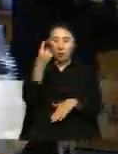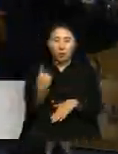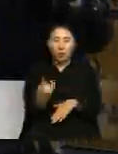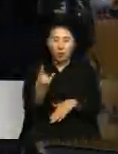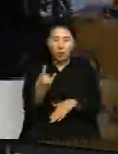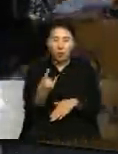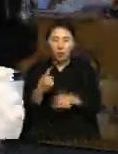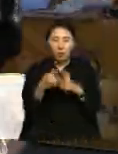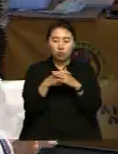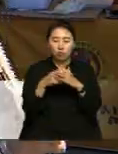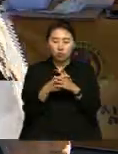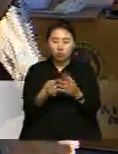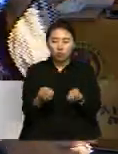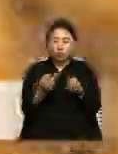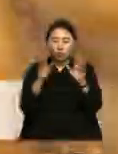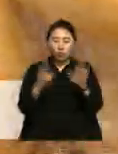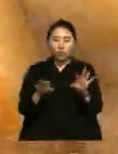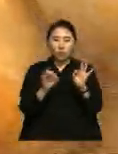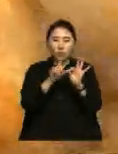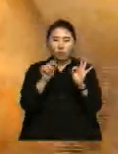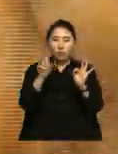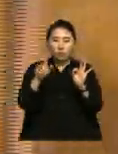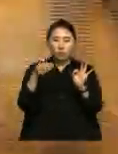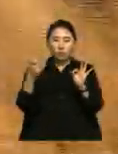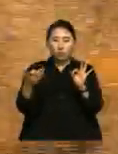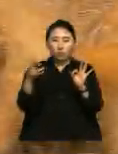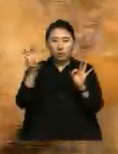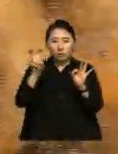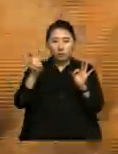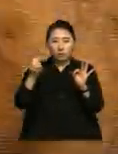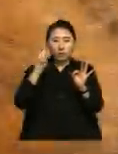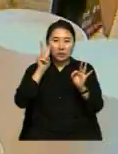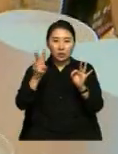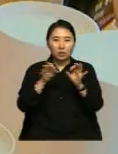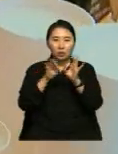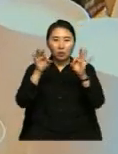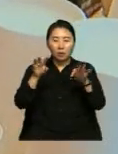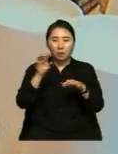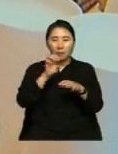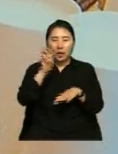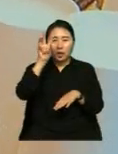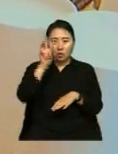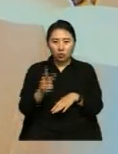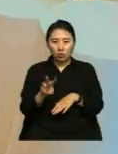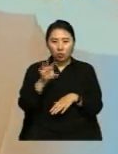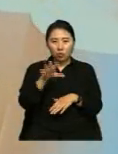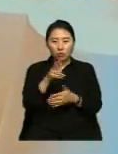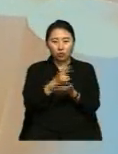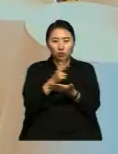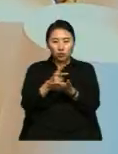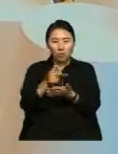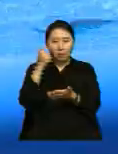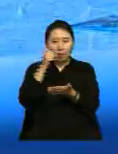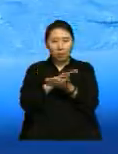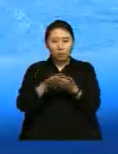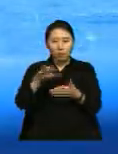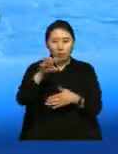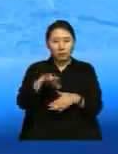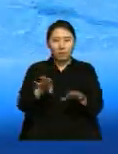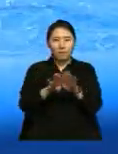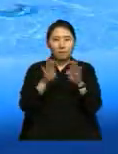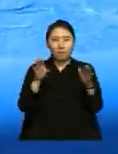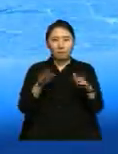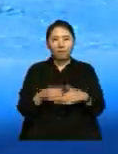파주 개성 인삼 축제 는 오는 10월 19일부터 20일까지 이틀간 파주 임진각 주차장과 평화누리 이뤄 내서